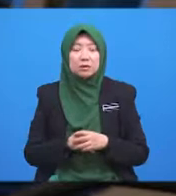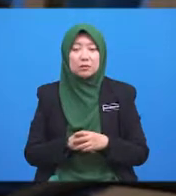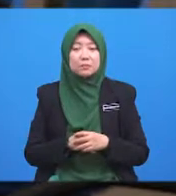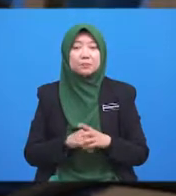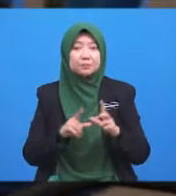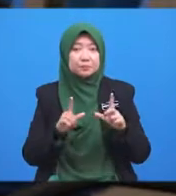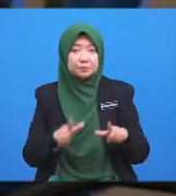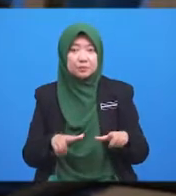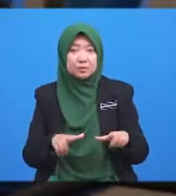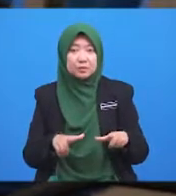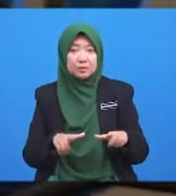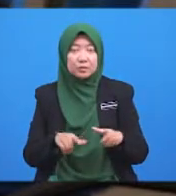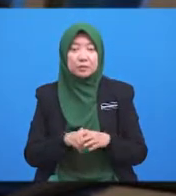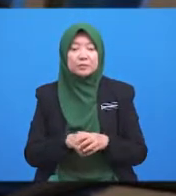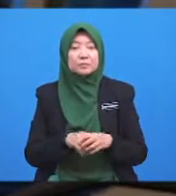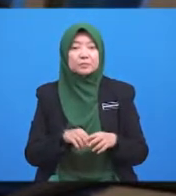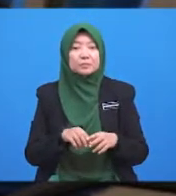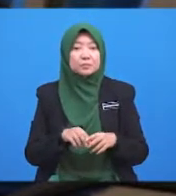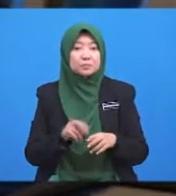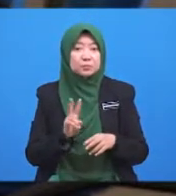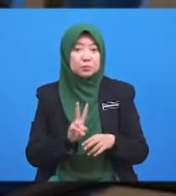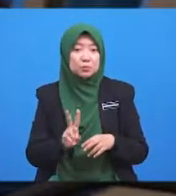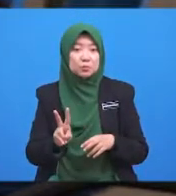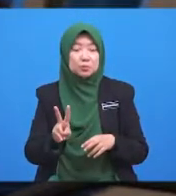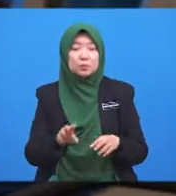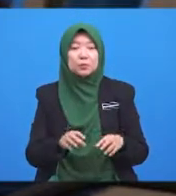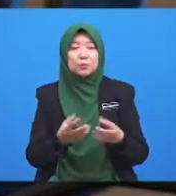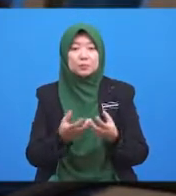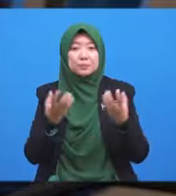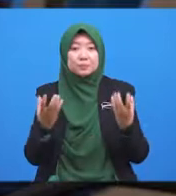melintang, secara berpasangan, secara berpisah.